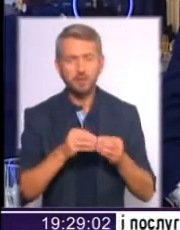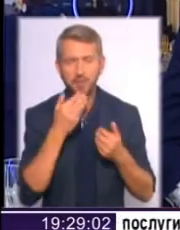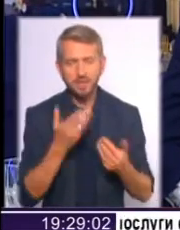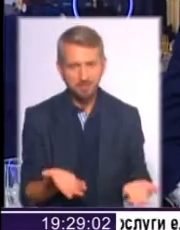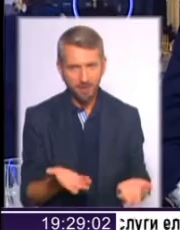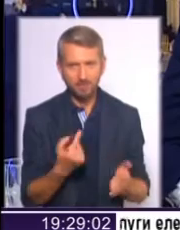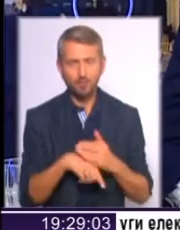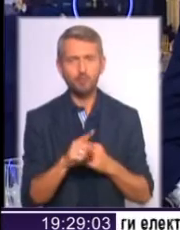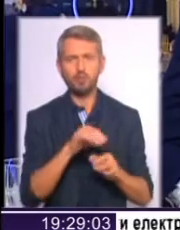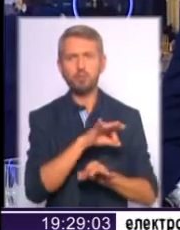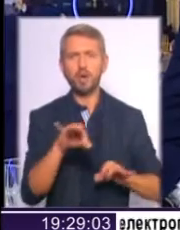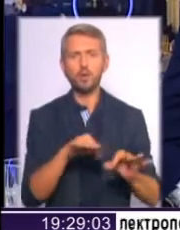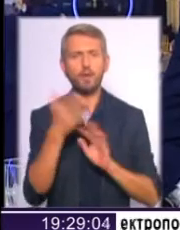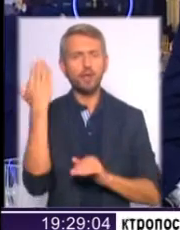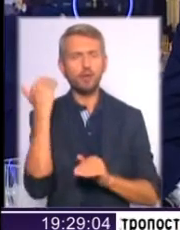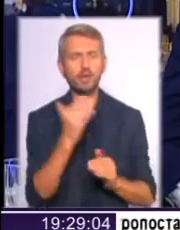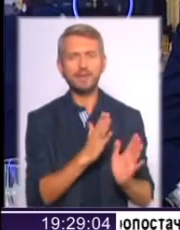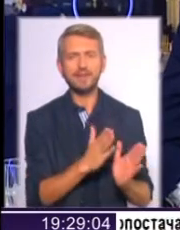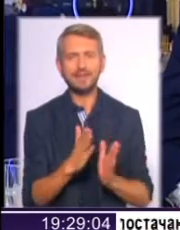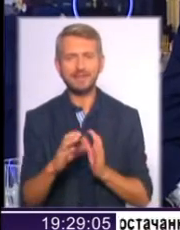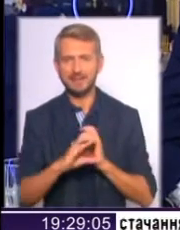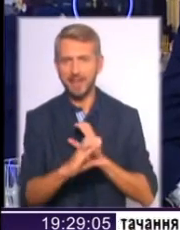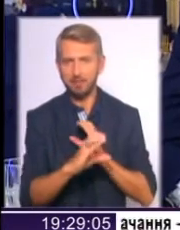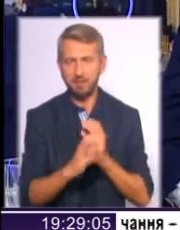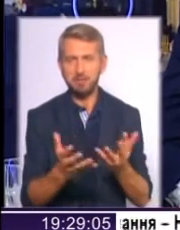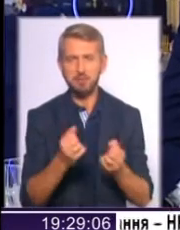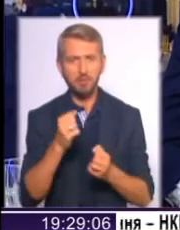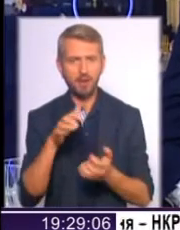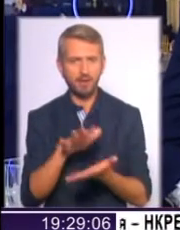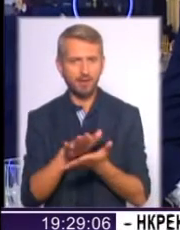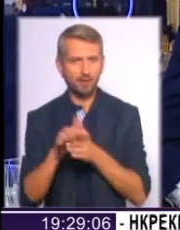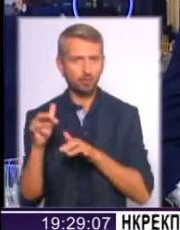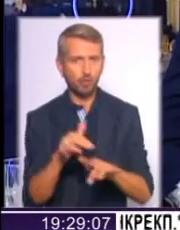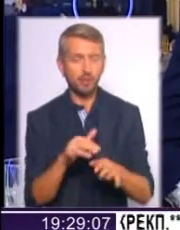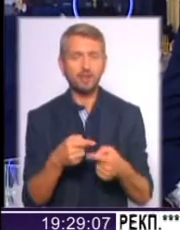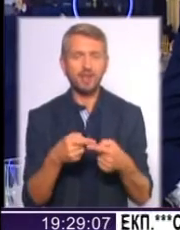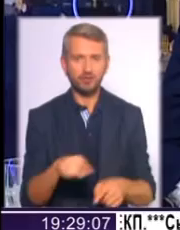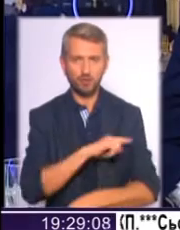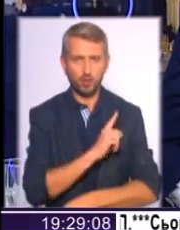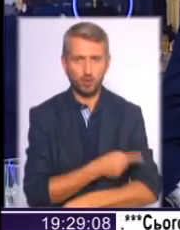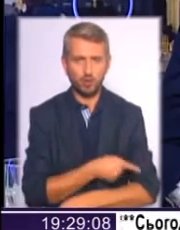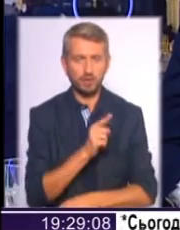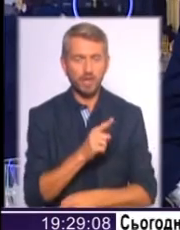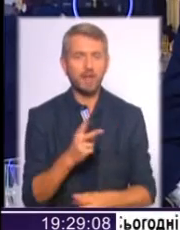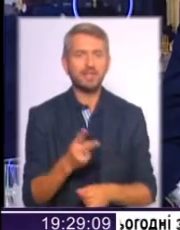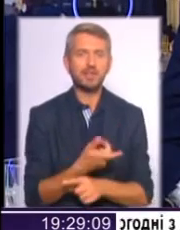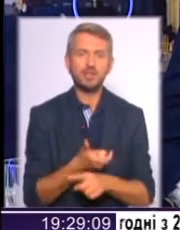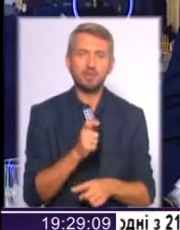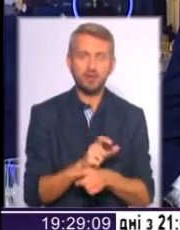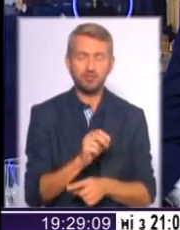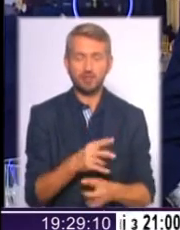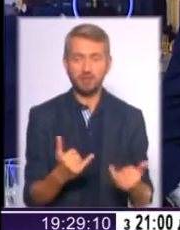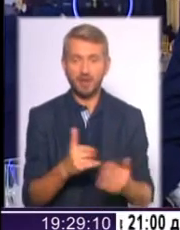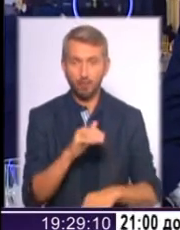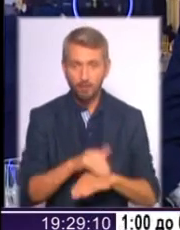що проєктувалась колись система приймання стоків київська зовсім на іншу потужність, яка приблизно вдвічі більше, ніж зараз по